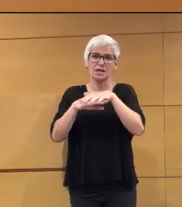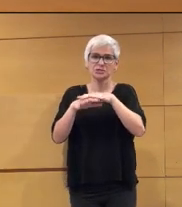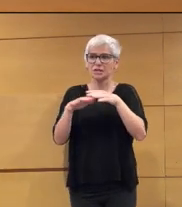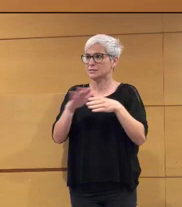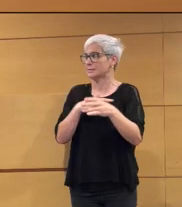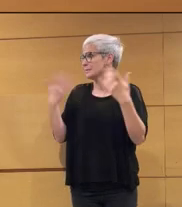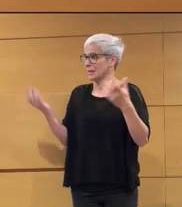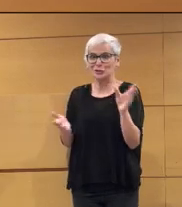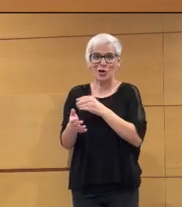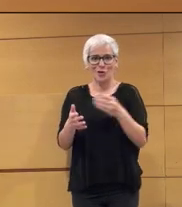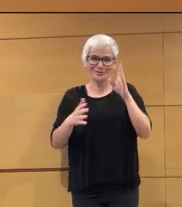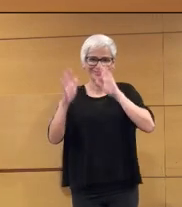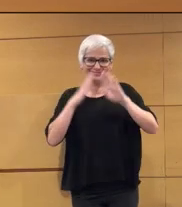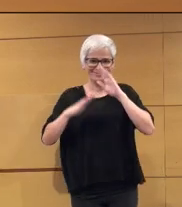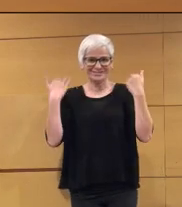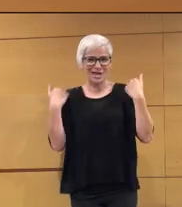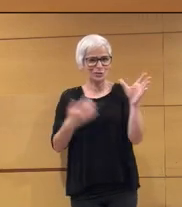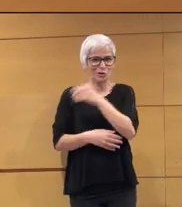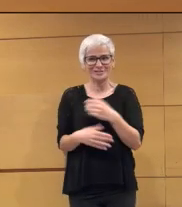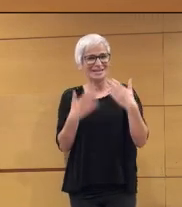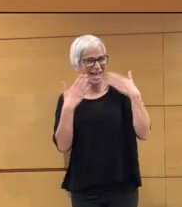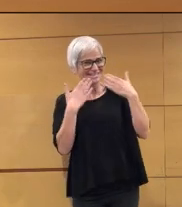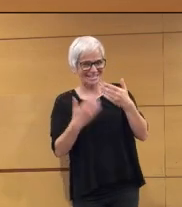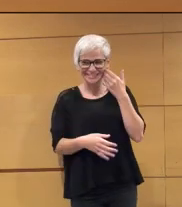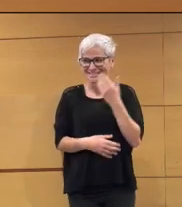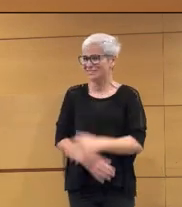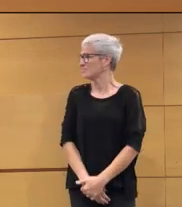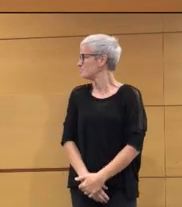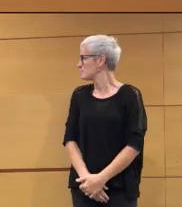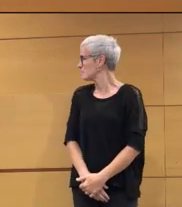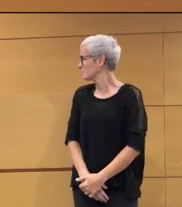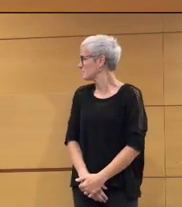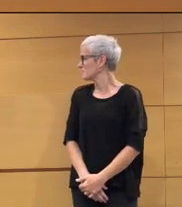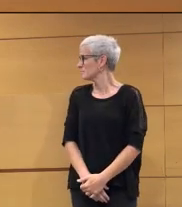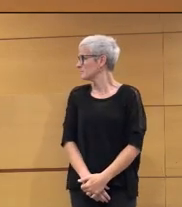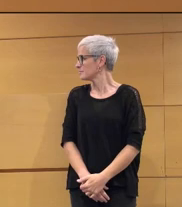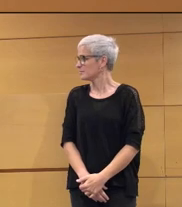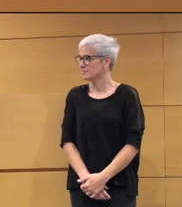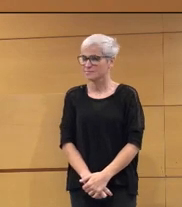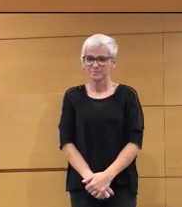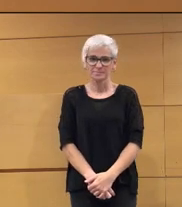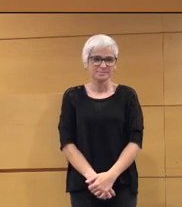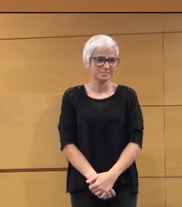que tot, no t'avorreixes, eh? Amb l'Anna Matamala no, és impossible avorreixer.